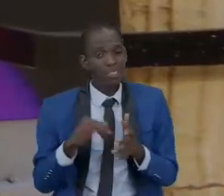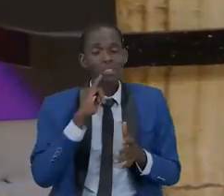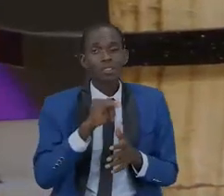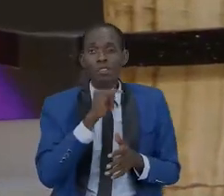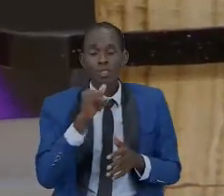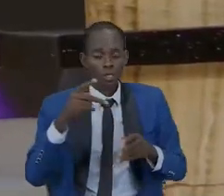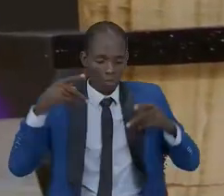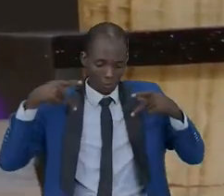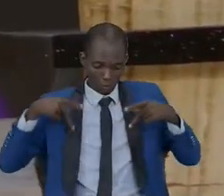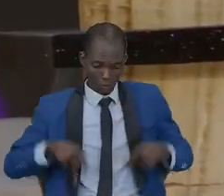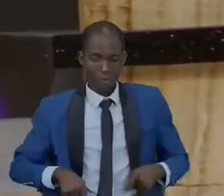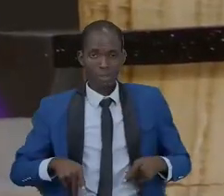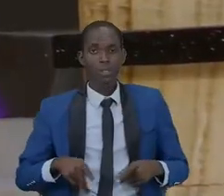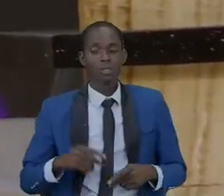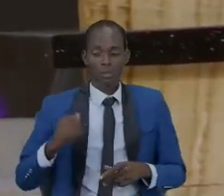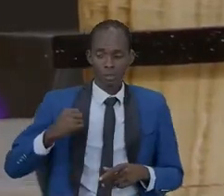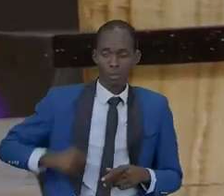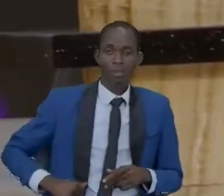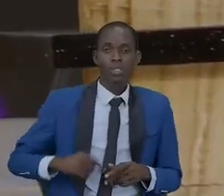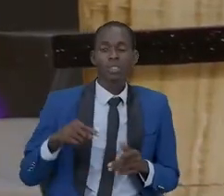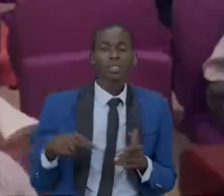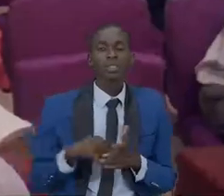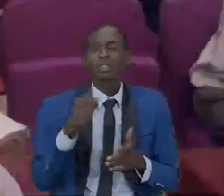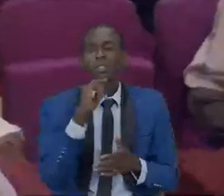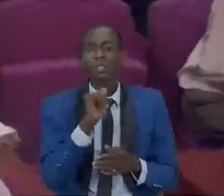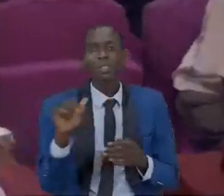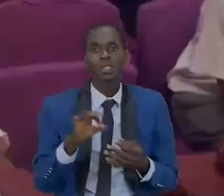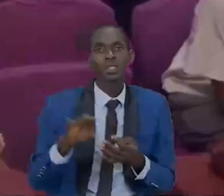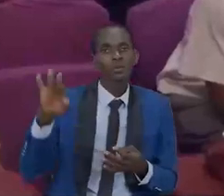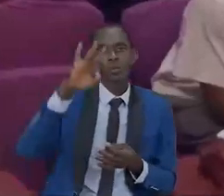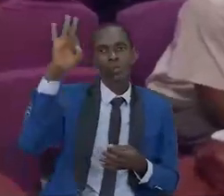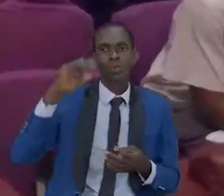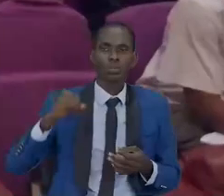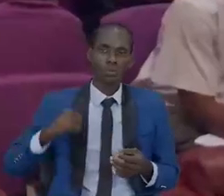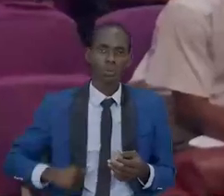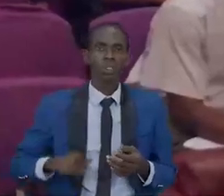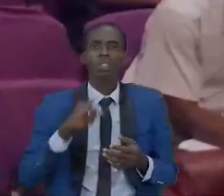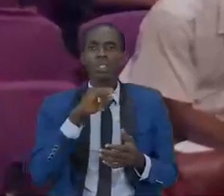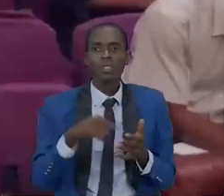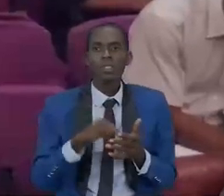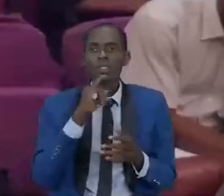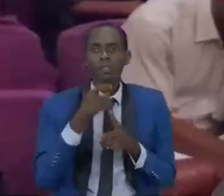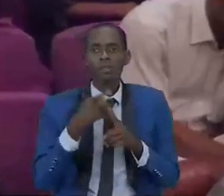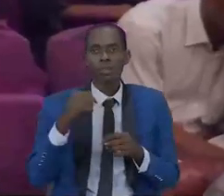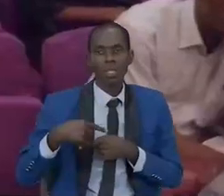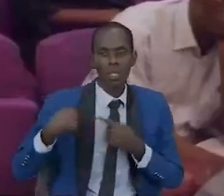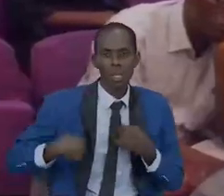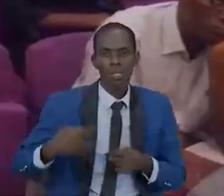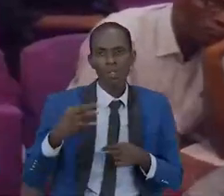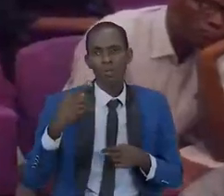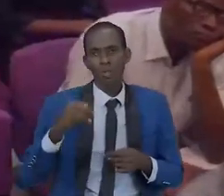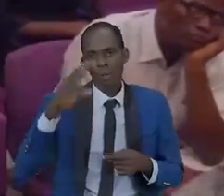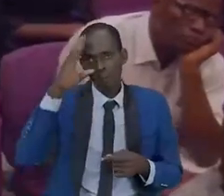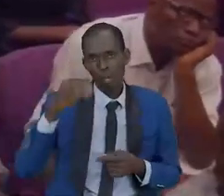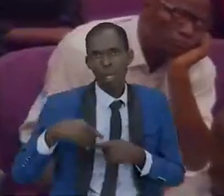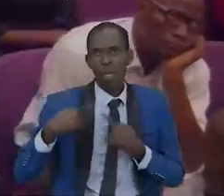ne parlent pas de la crise fiction physique charnelle mais il parle d'une coefficient spirituelle et parle d'une coffection qui a lieu sur le cœur